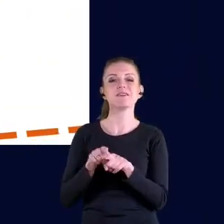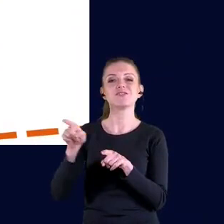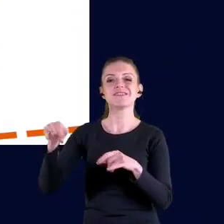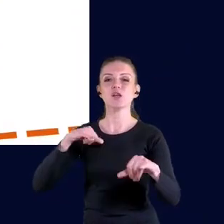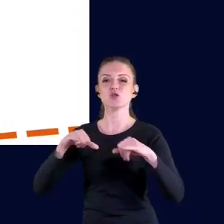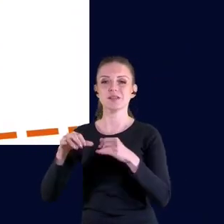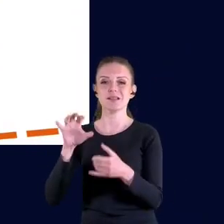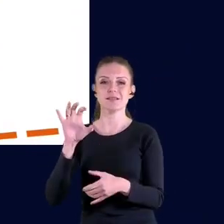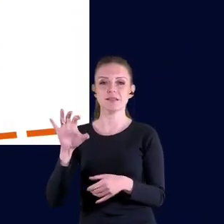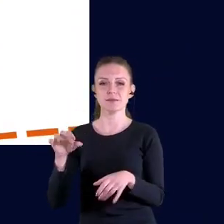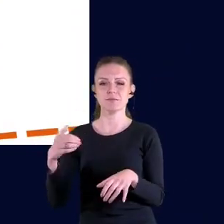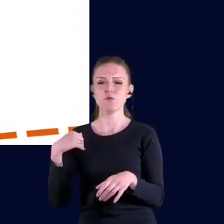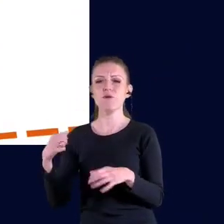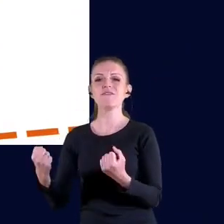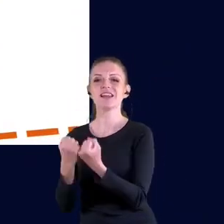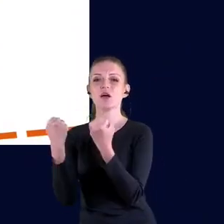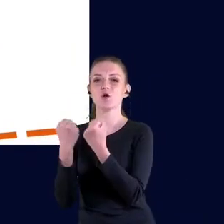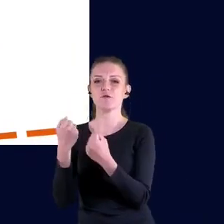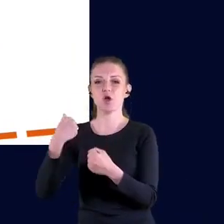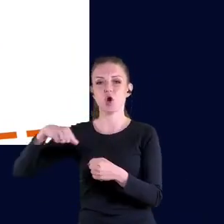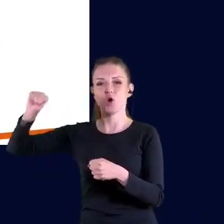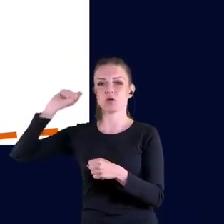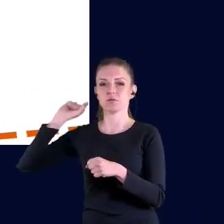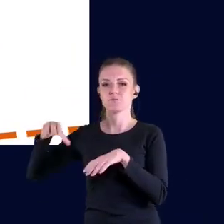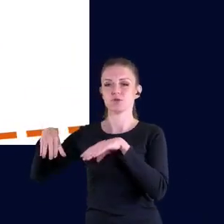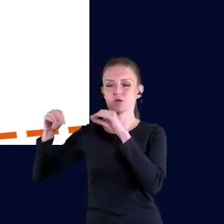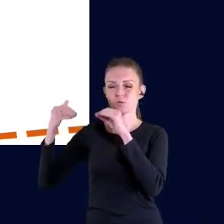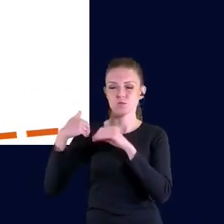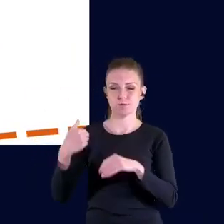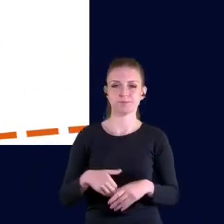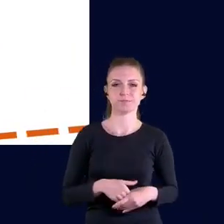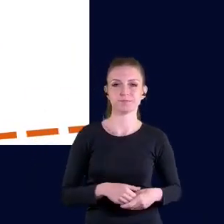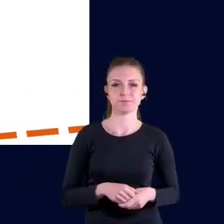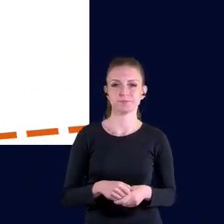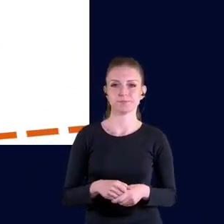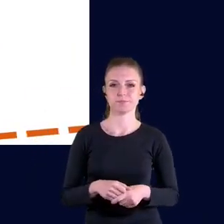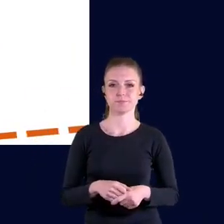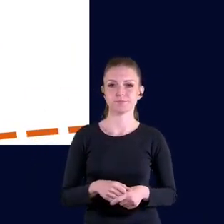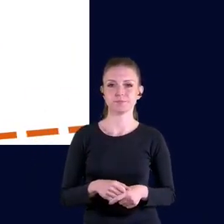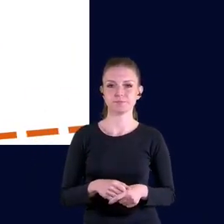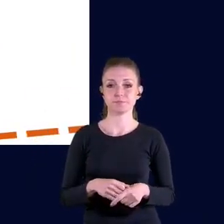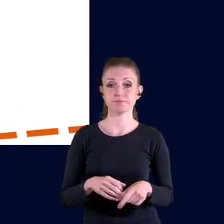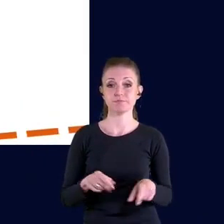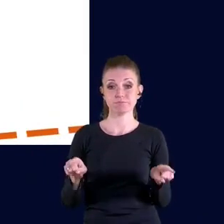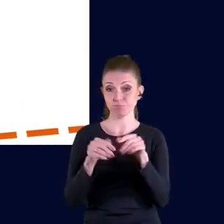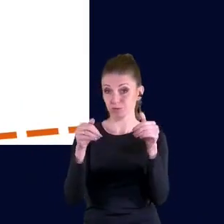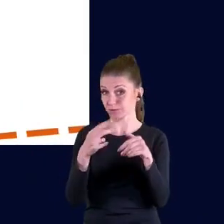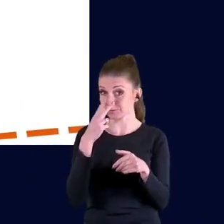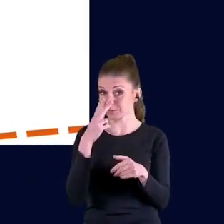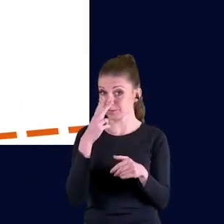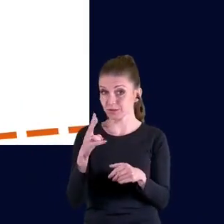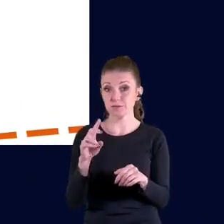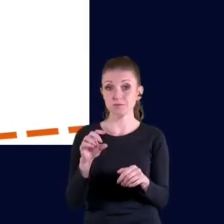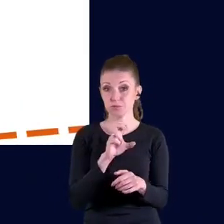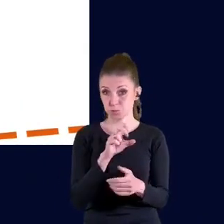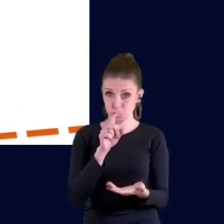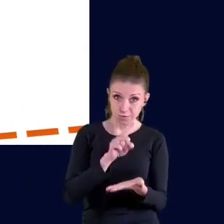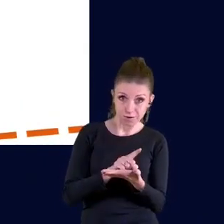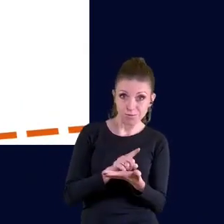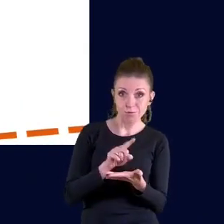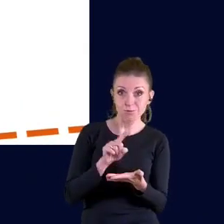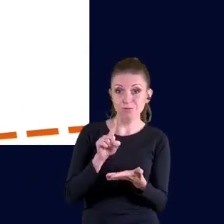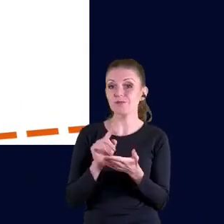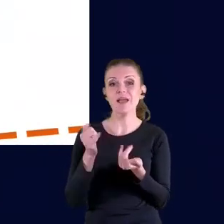na początku tego roku i tutaj Państwo możecie zobaczyć skuteczność kostkach i